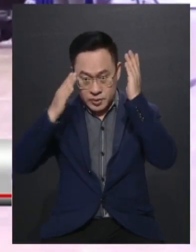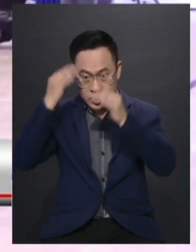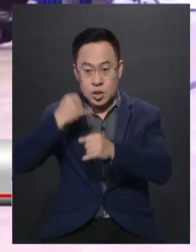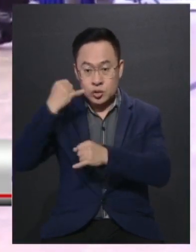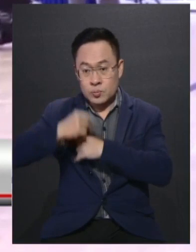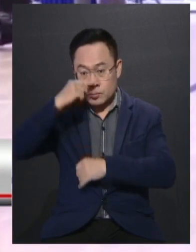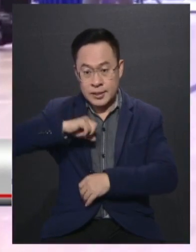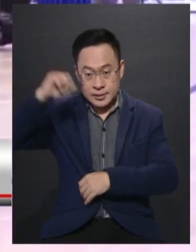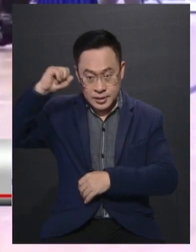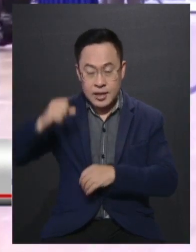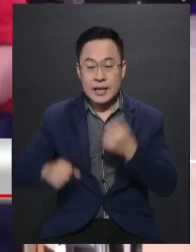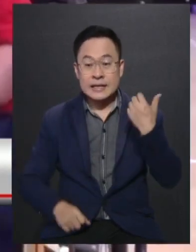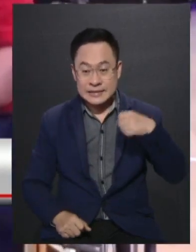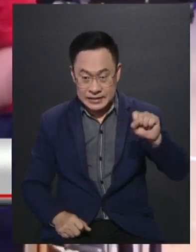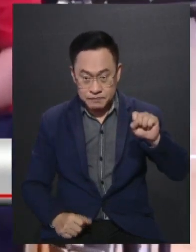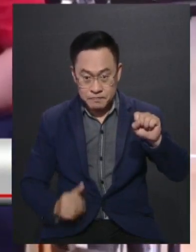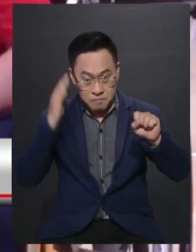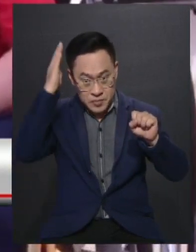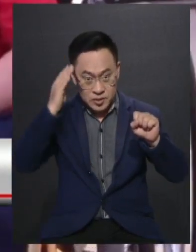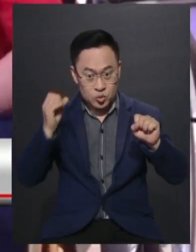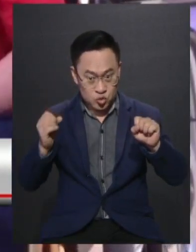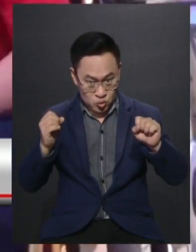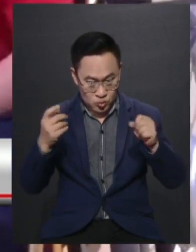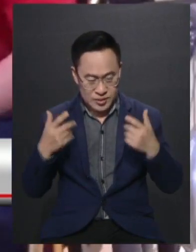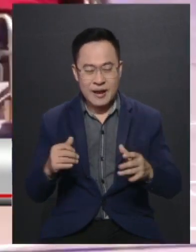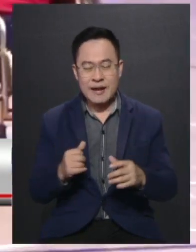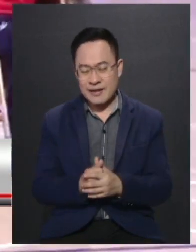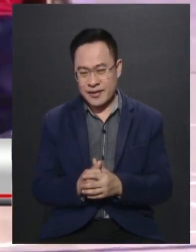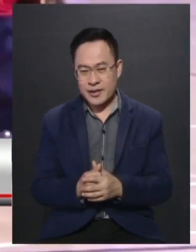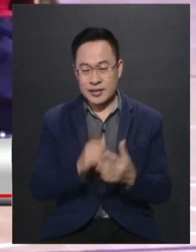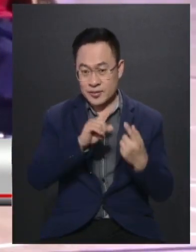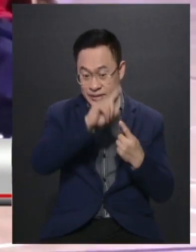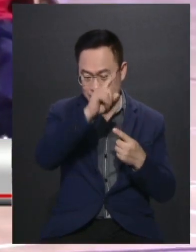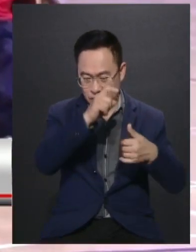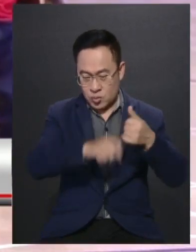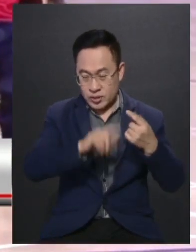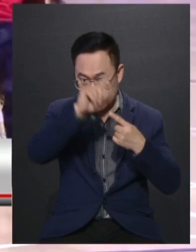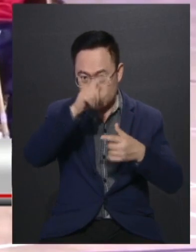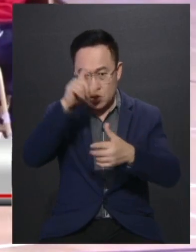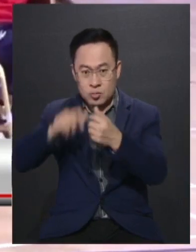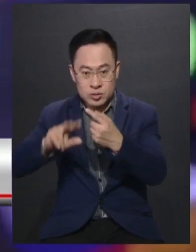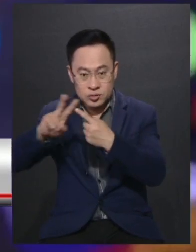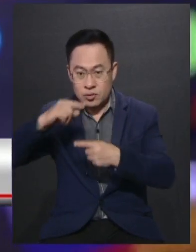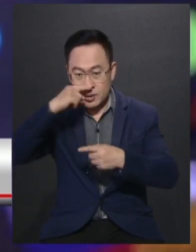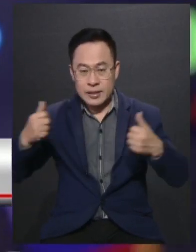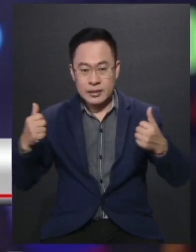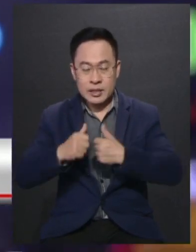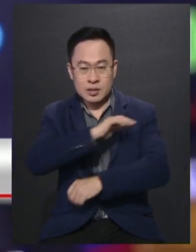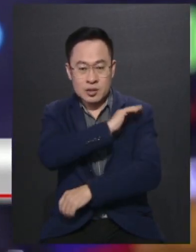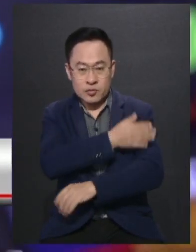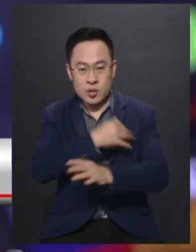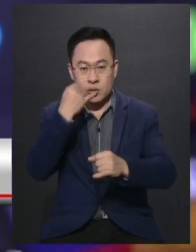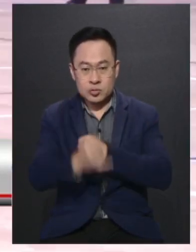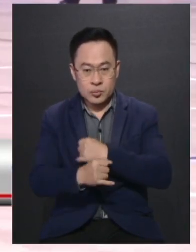ไป10-0ธินกรเทพแดงค่ะเอาชนะวิลเยนคลิฟฮอนเซงจากฟิลิปปินส์ไป9-0